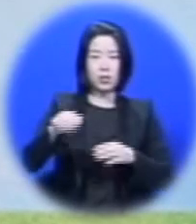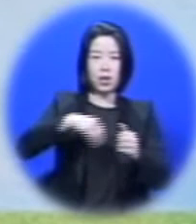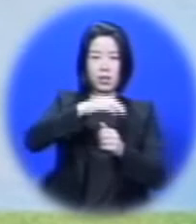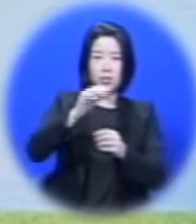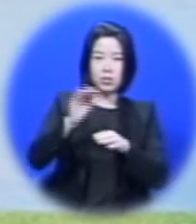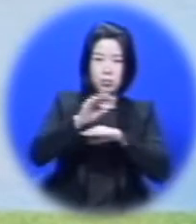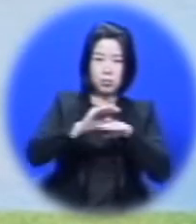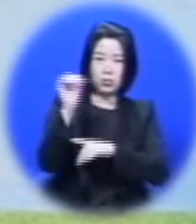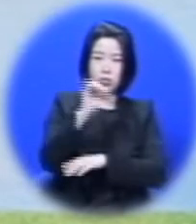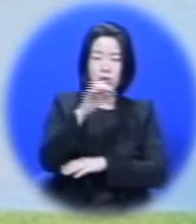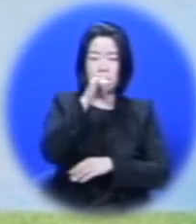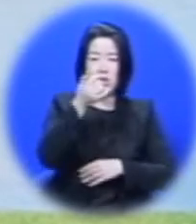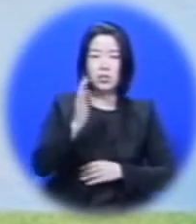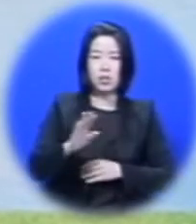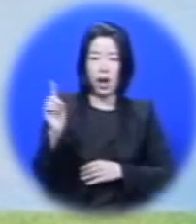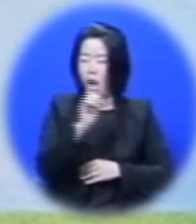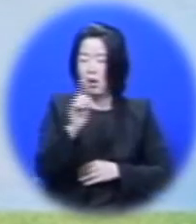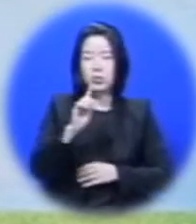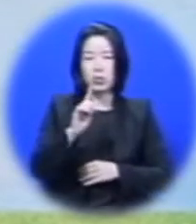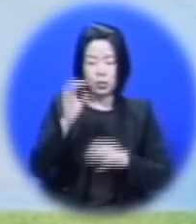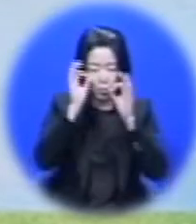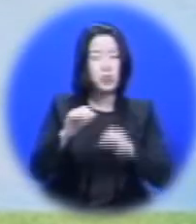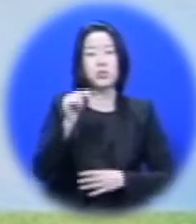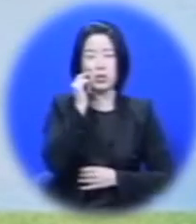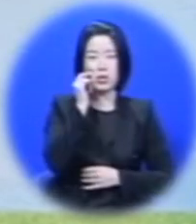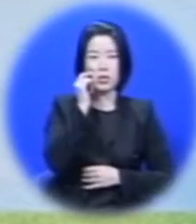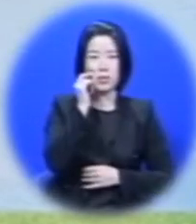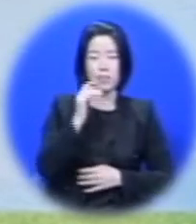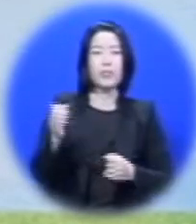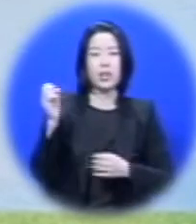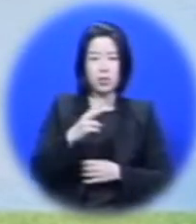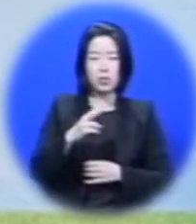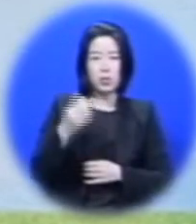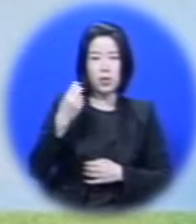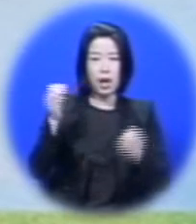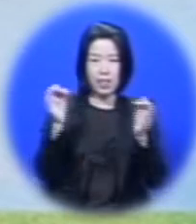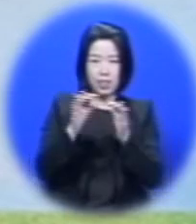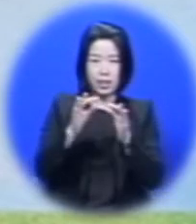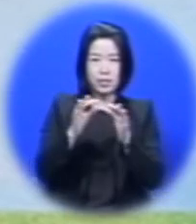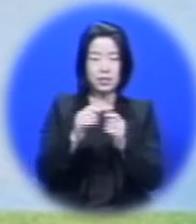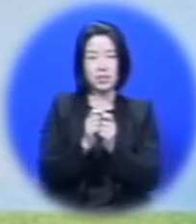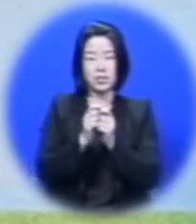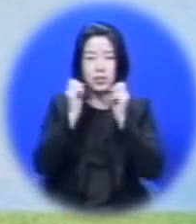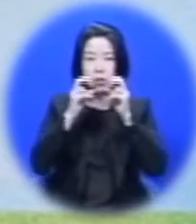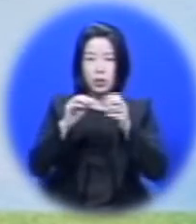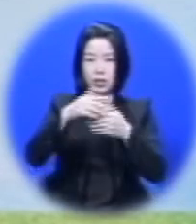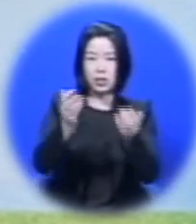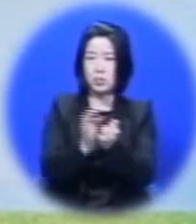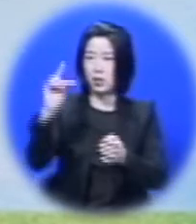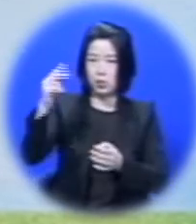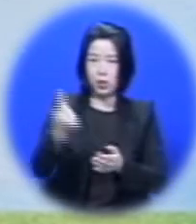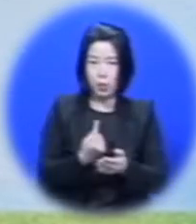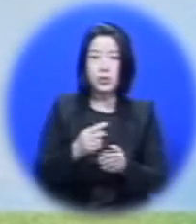탄 사람이 많은데도 그걸 못 찾아낸 거죠. 그리고는 단기 선교팀이 돌아오는 날 찾은 거예요. 그 돈봉투를